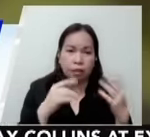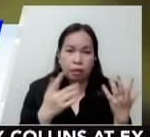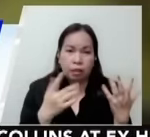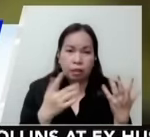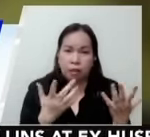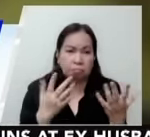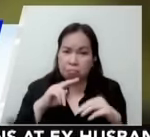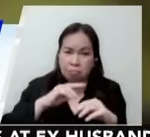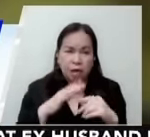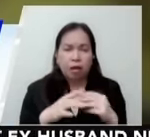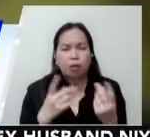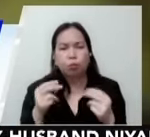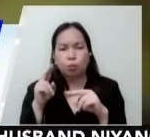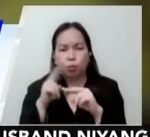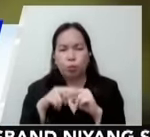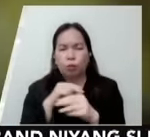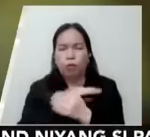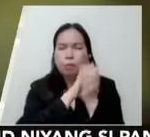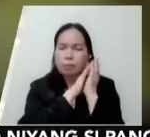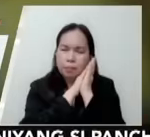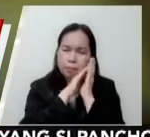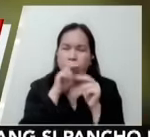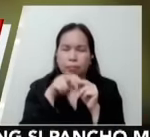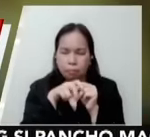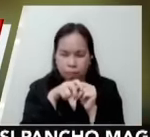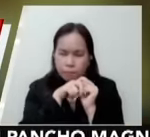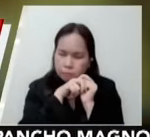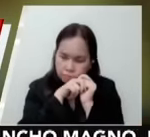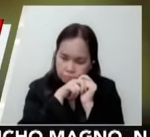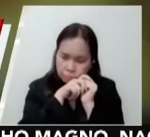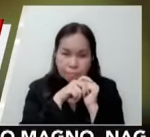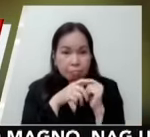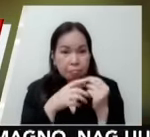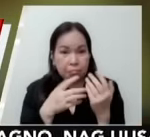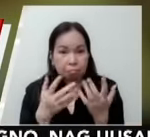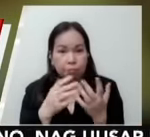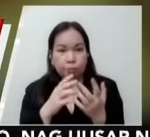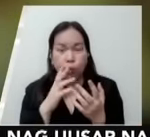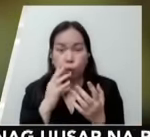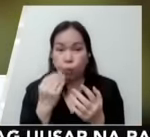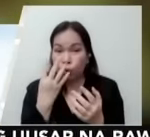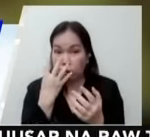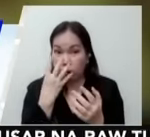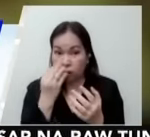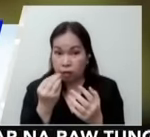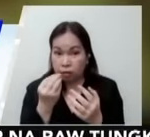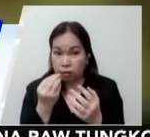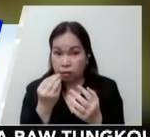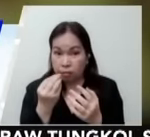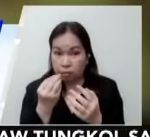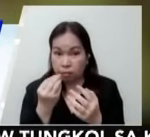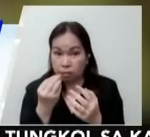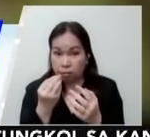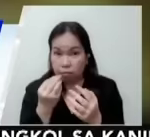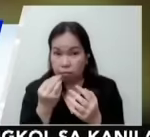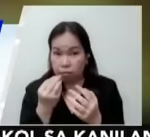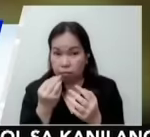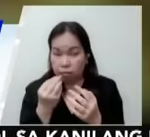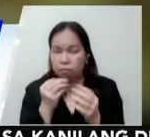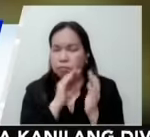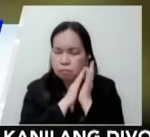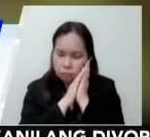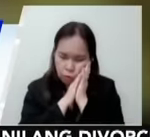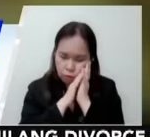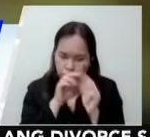mga nakatulog, sila po yung uupo para makapagbigay ng tulugan doon